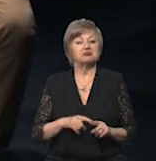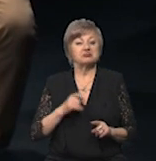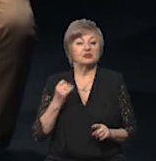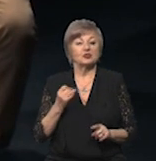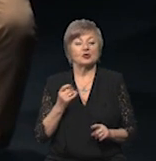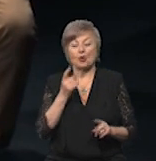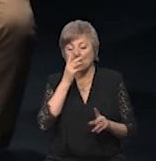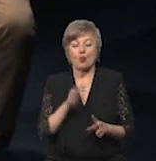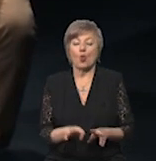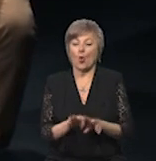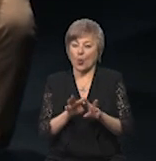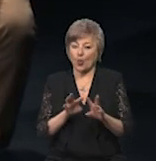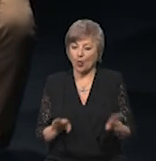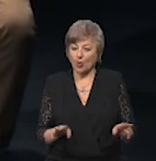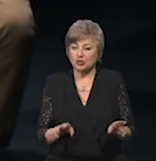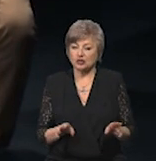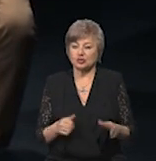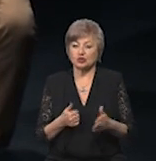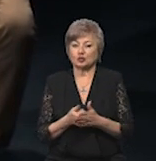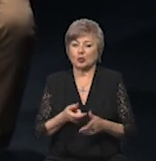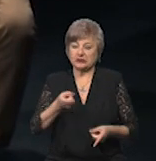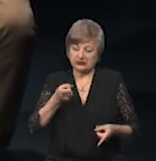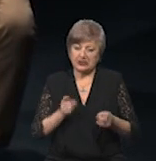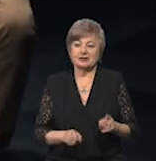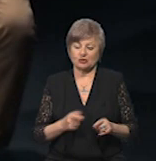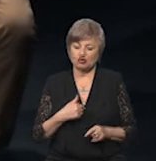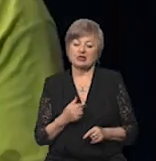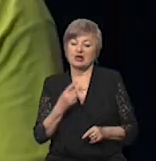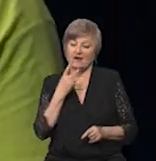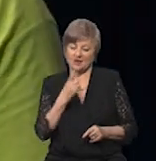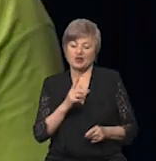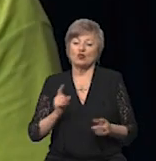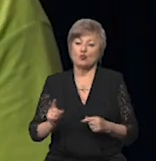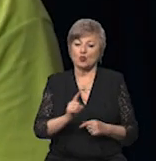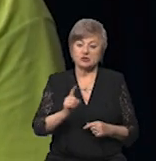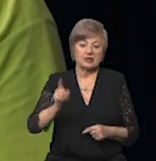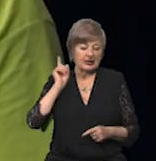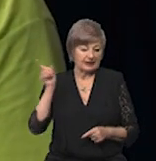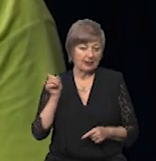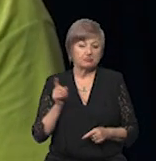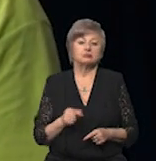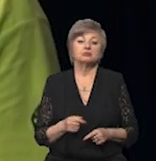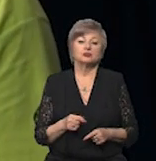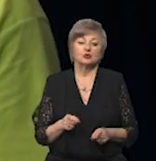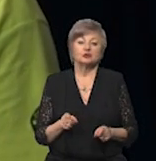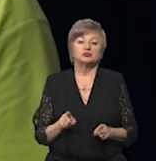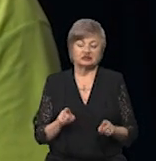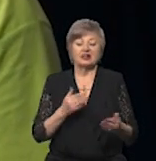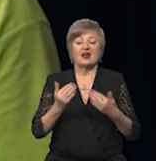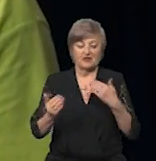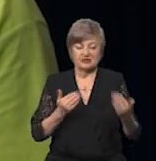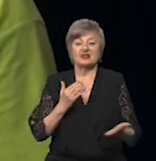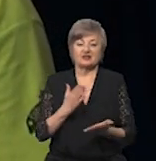дуже схожі до справжніх, які я теж бачив у музеї там в Еквадорі. Ну, вони теж є на виставці,